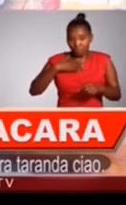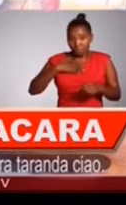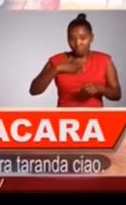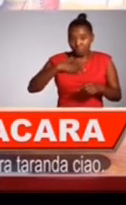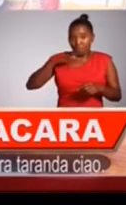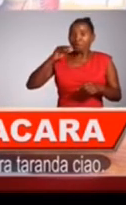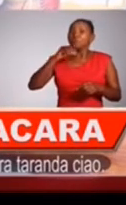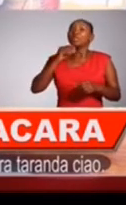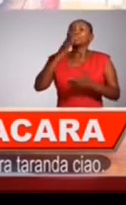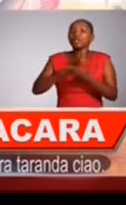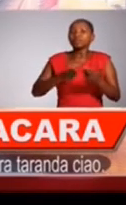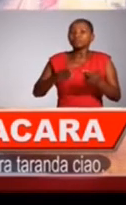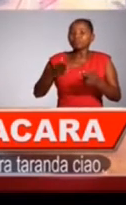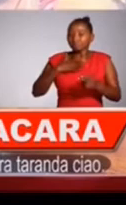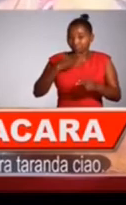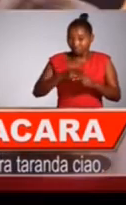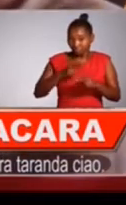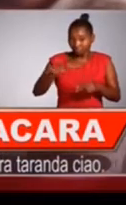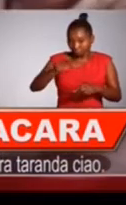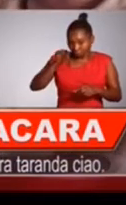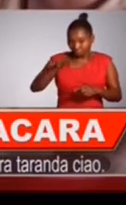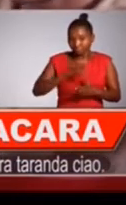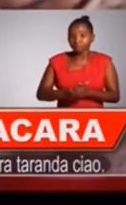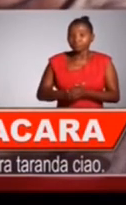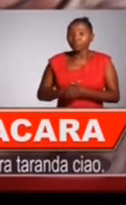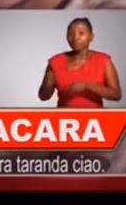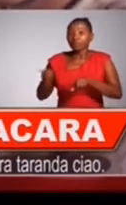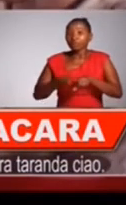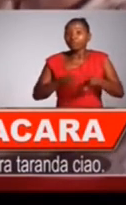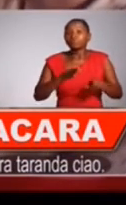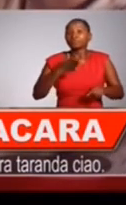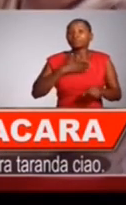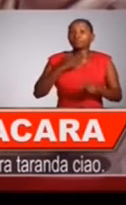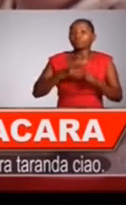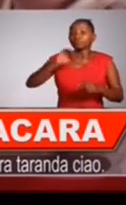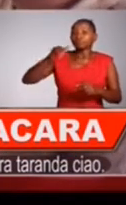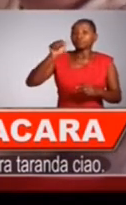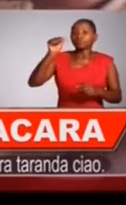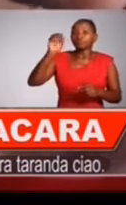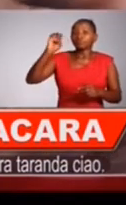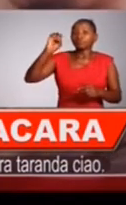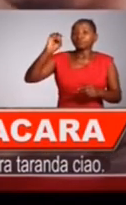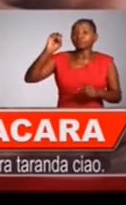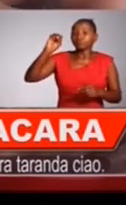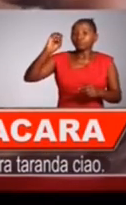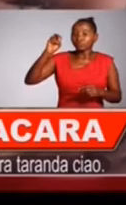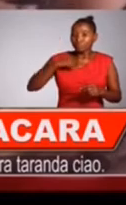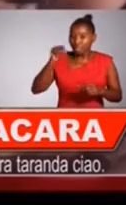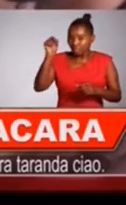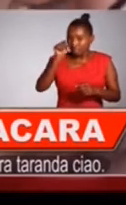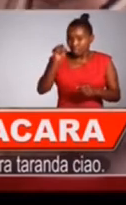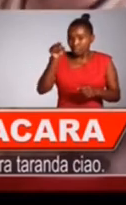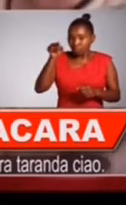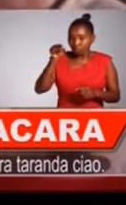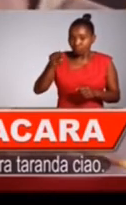kama mana and a half, yendo jina ya usani Oo, nituwa James Jenga, mini artist